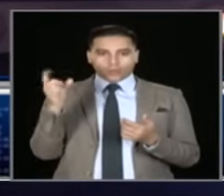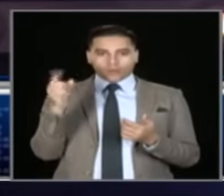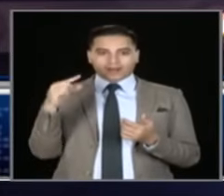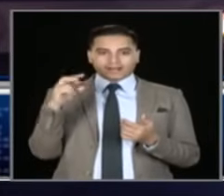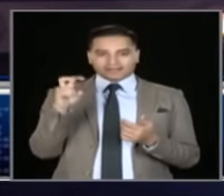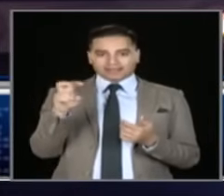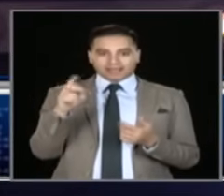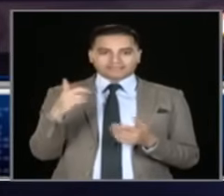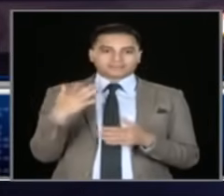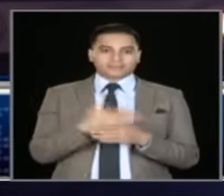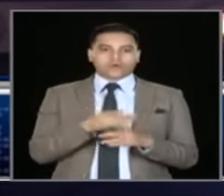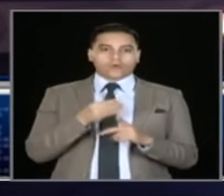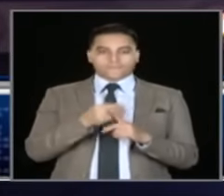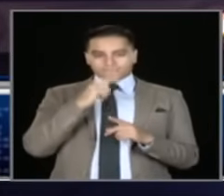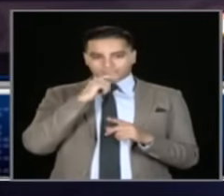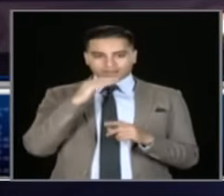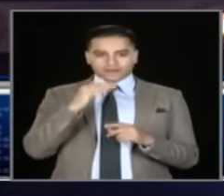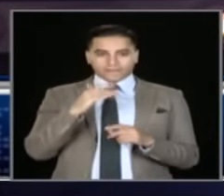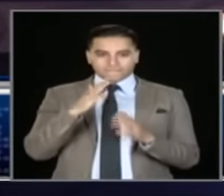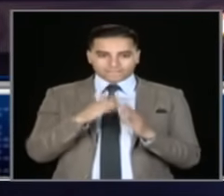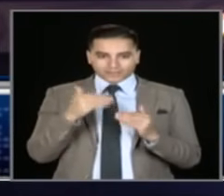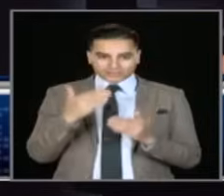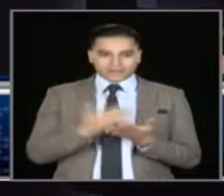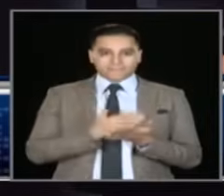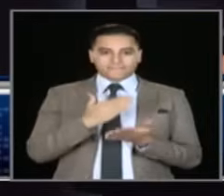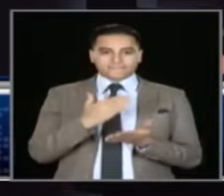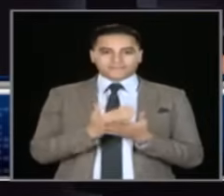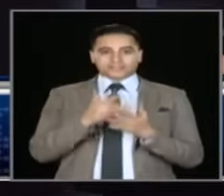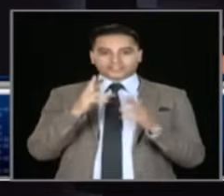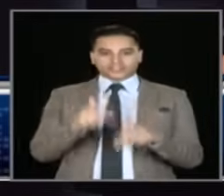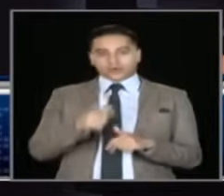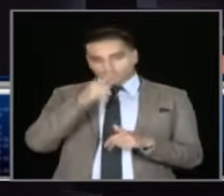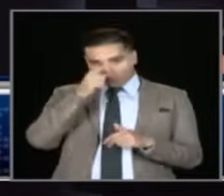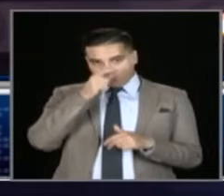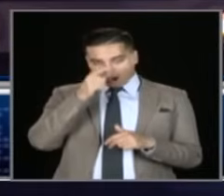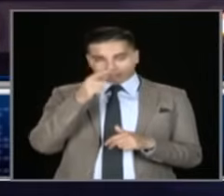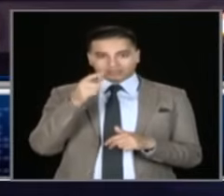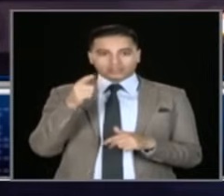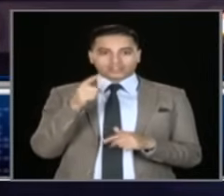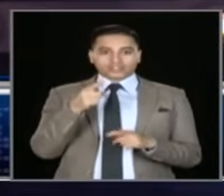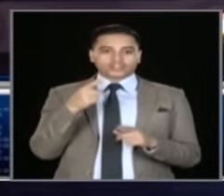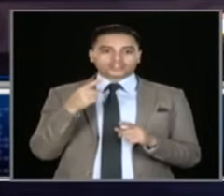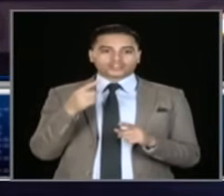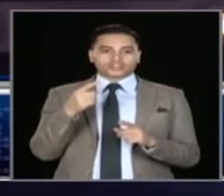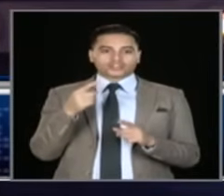جدا، كان بيحب واحدة مصرية وجي يقطف لها وردة، الشوكة جرحته